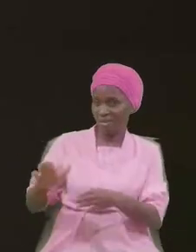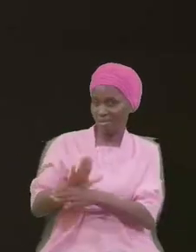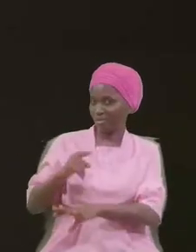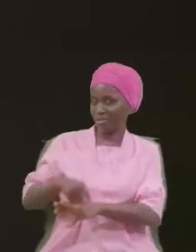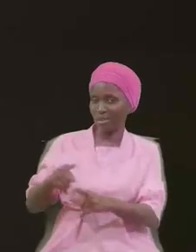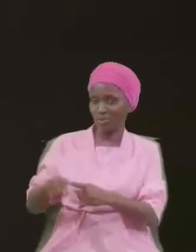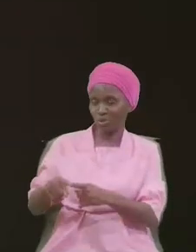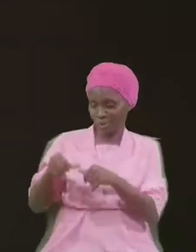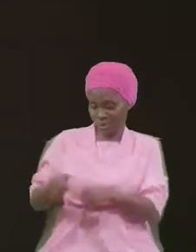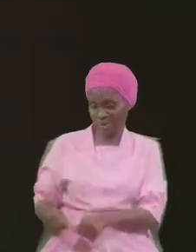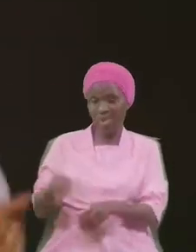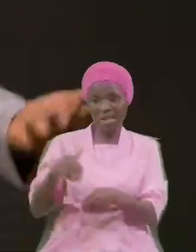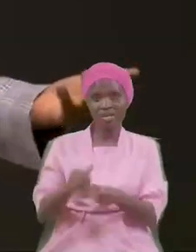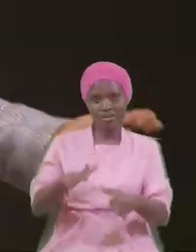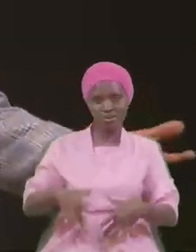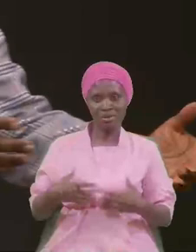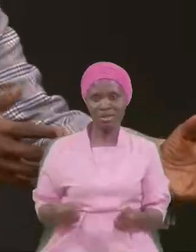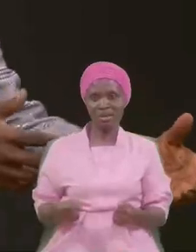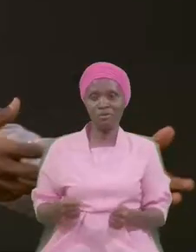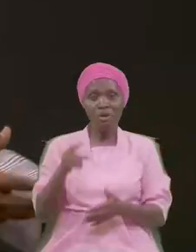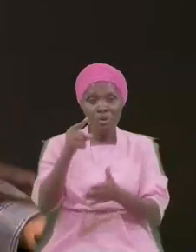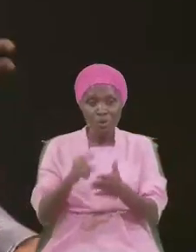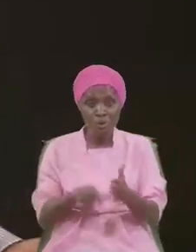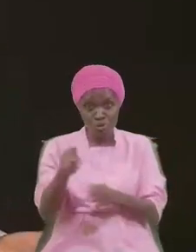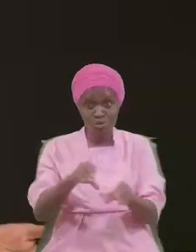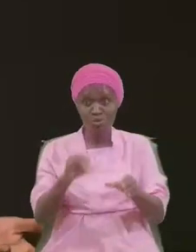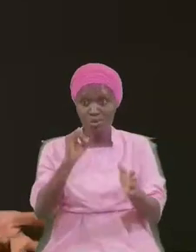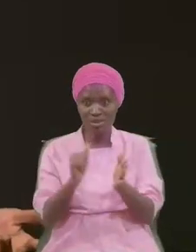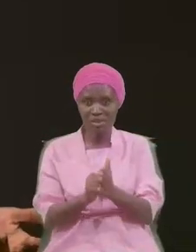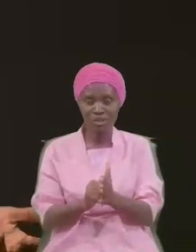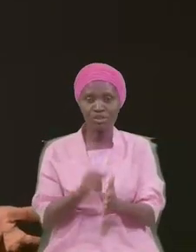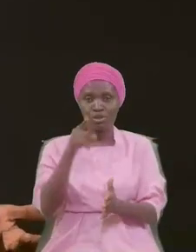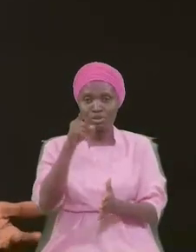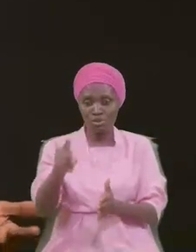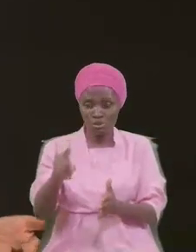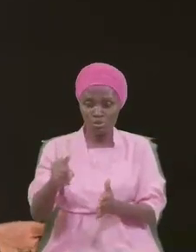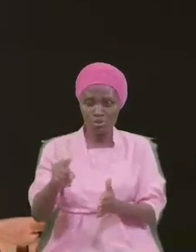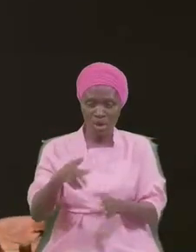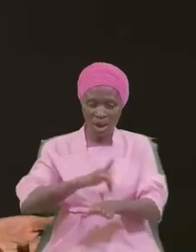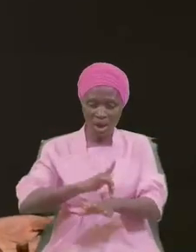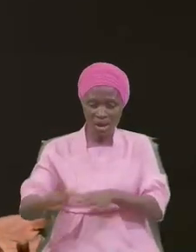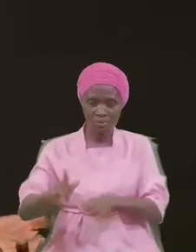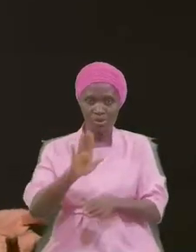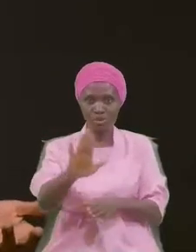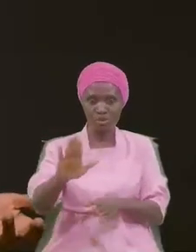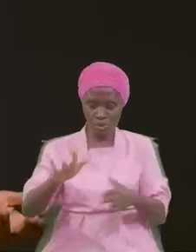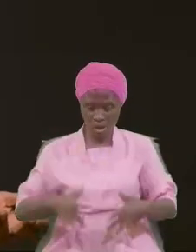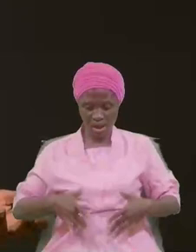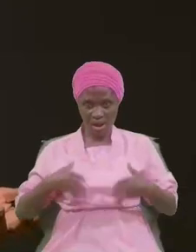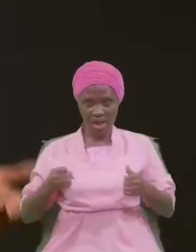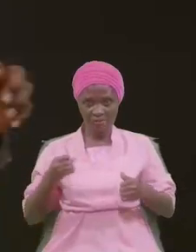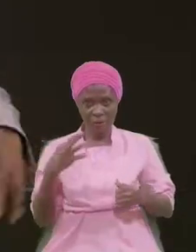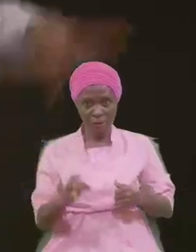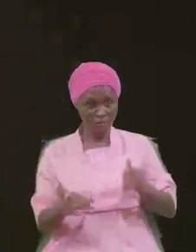n'a pas de place dans votre vie. Ce que vous allez faire, c'est que vous allez vous vider de